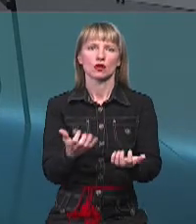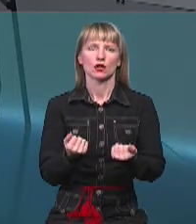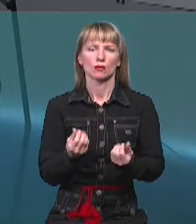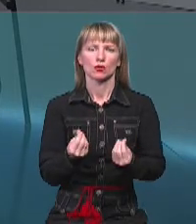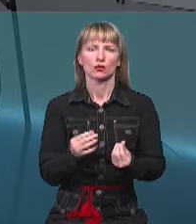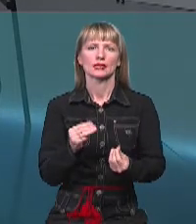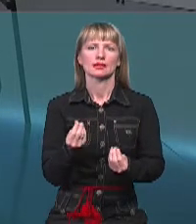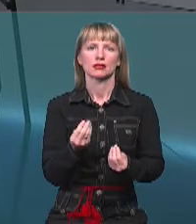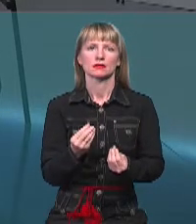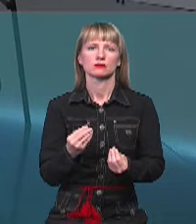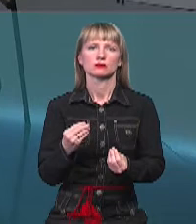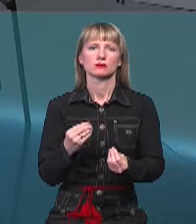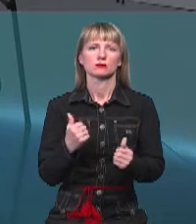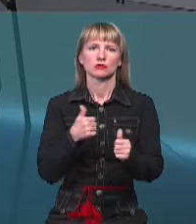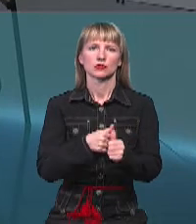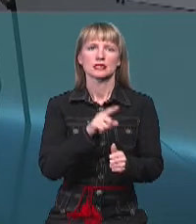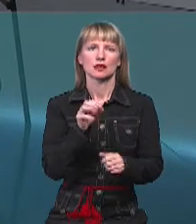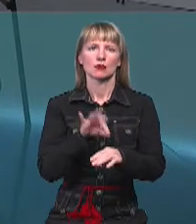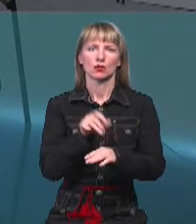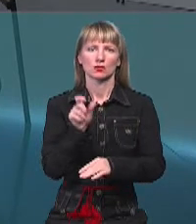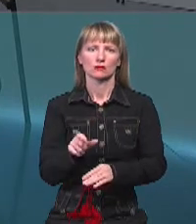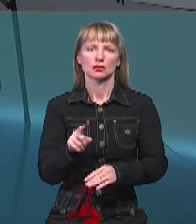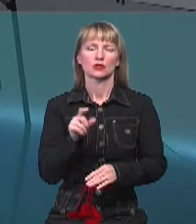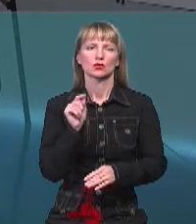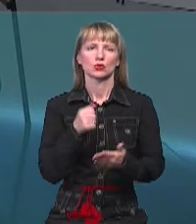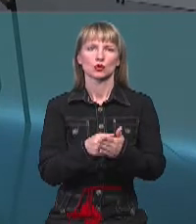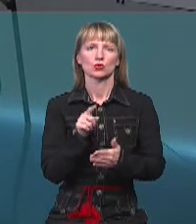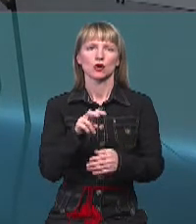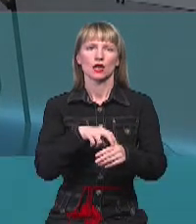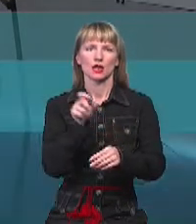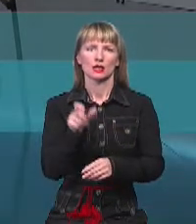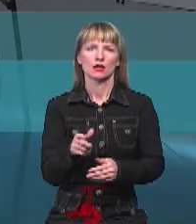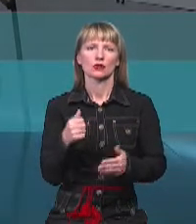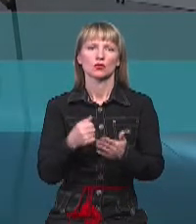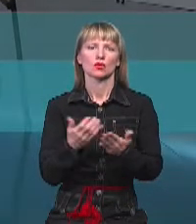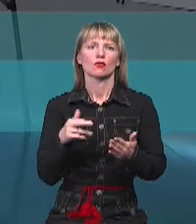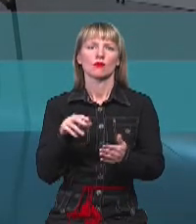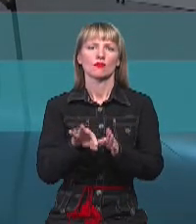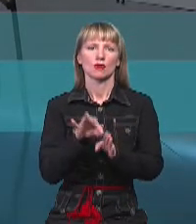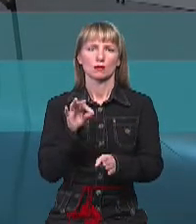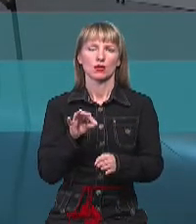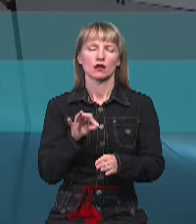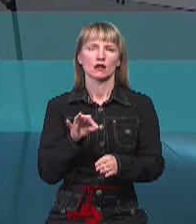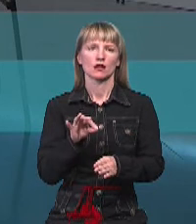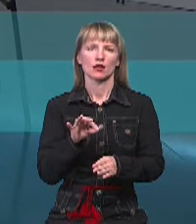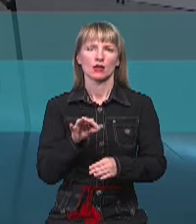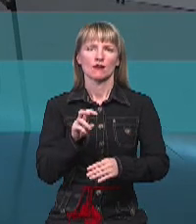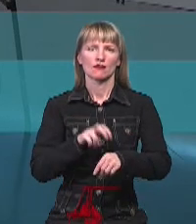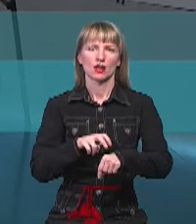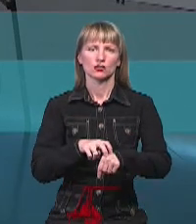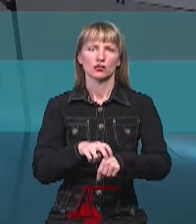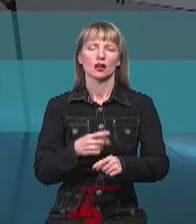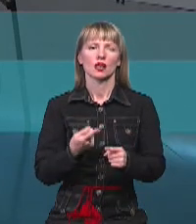гроші. І гроші пішли за пацієнтом. До якого, тобто до того лікаря, до якого пішов пацієнт. Дійсно треба, так, і тут якраз